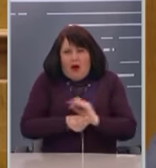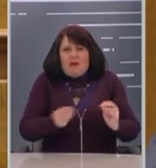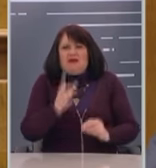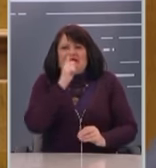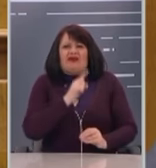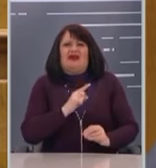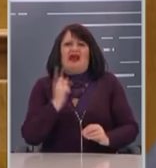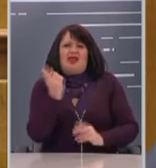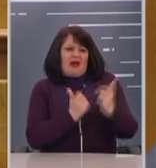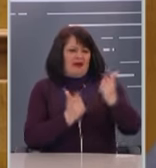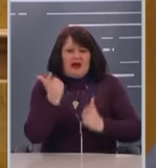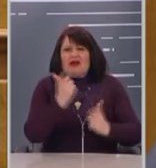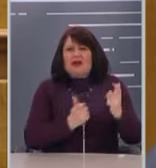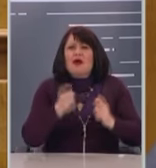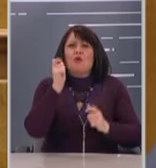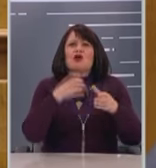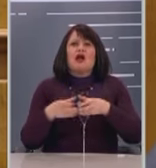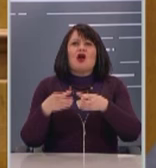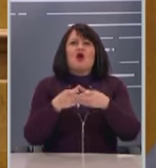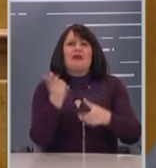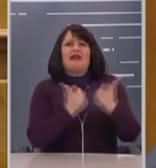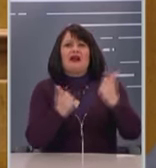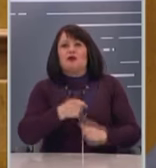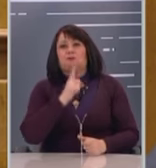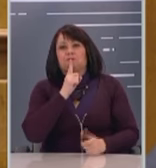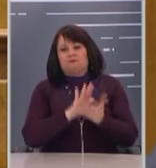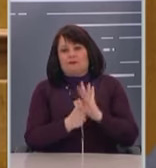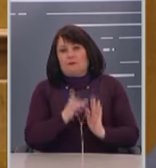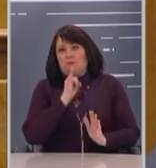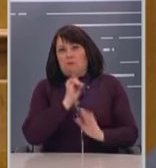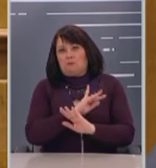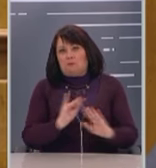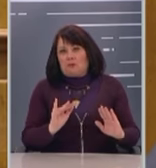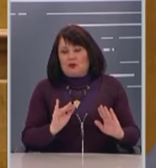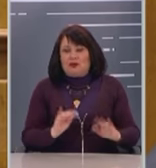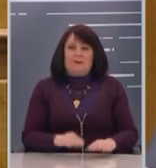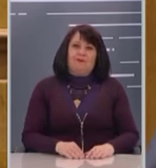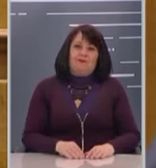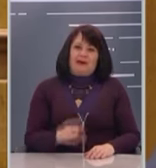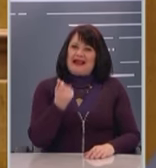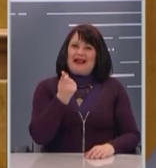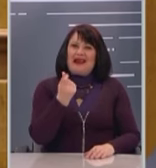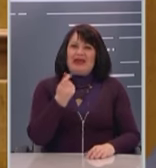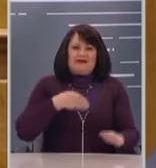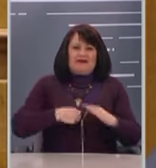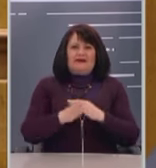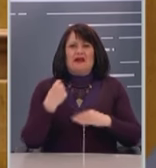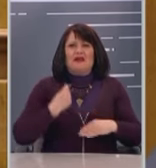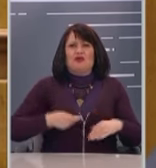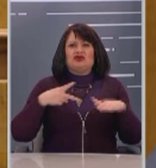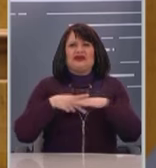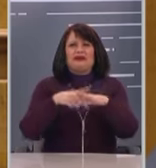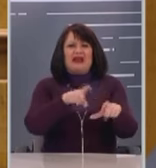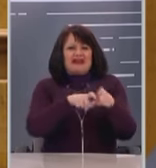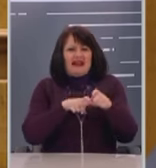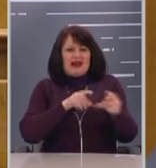θαλασσοδανείων από τις τράπεζες, τα κόμματά σας, ούτε κουβέντα. Για τα χρήματα που πέρασαν από τα δημόσια ταμεία στις